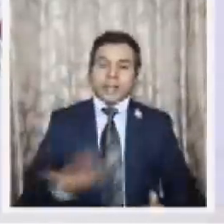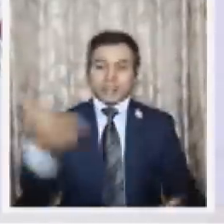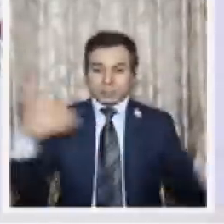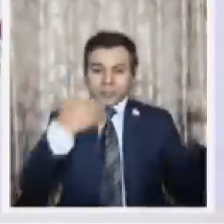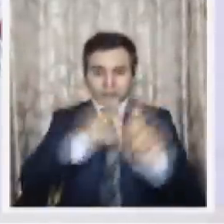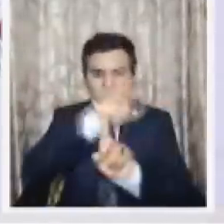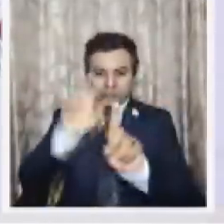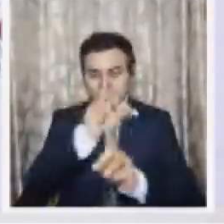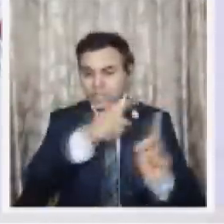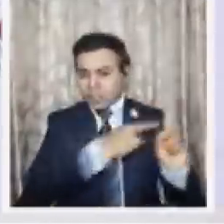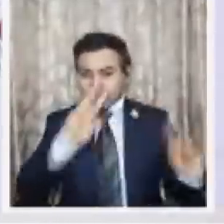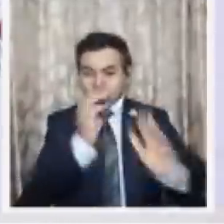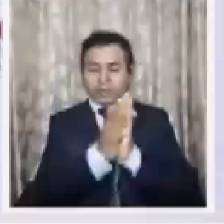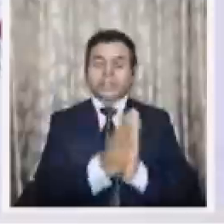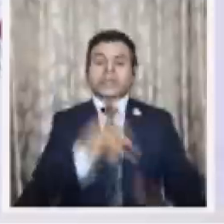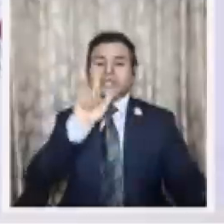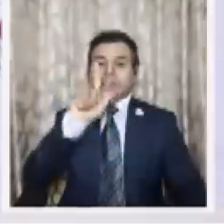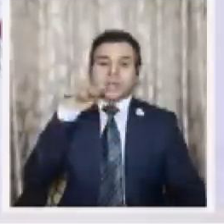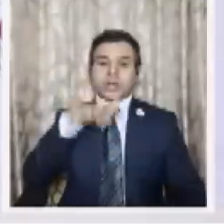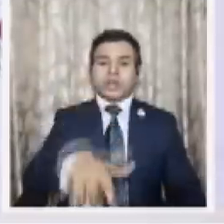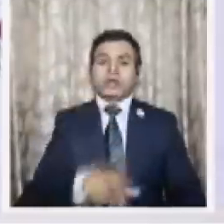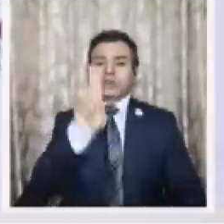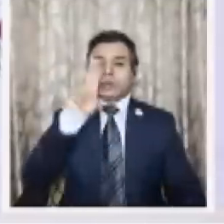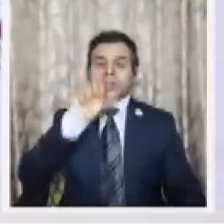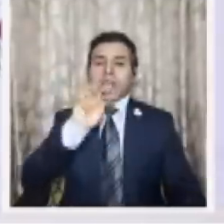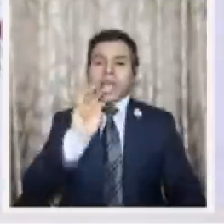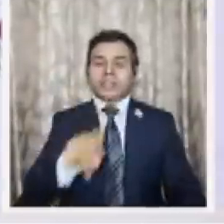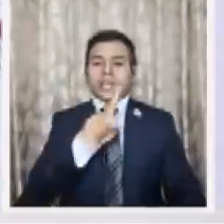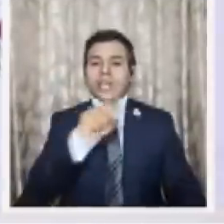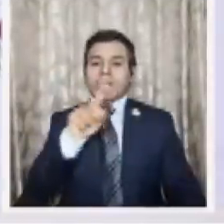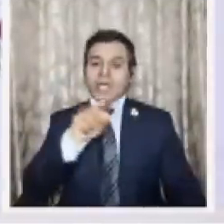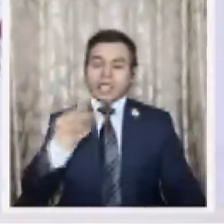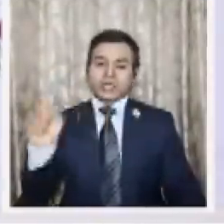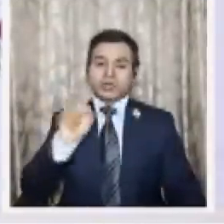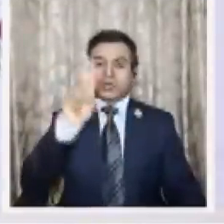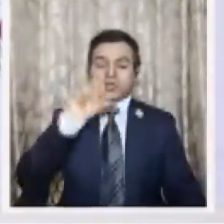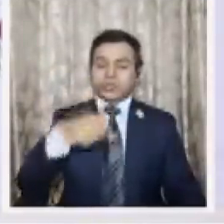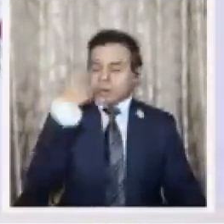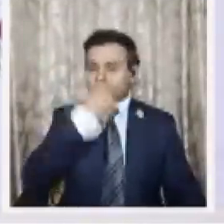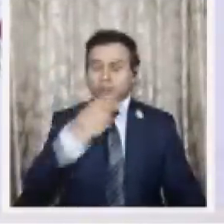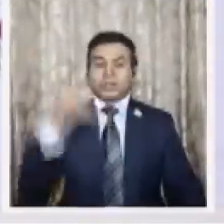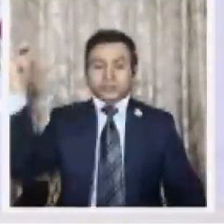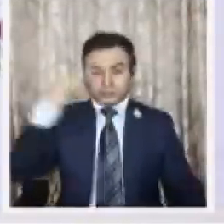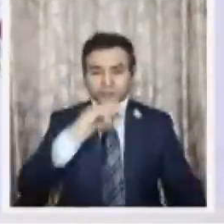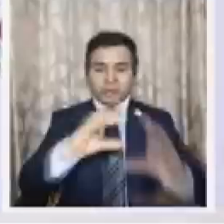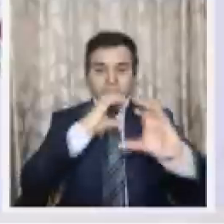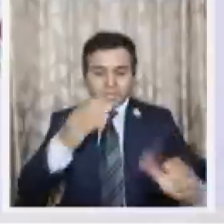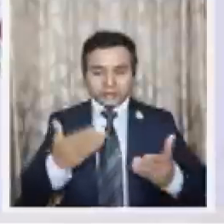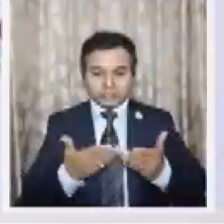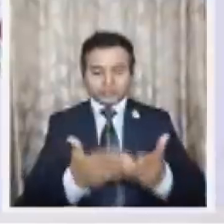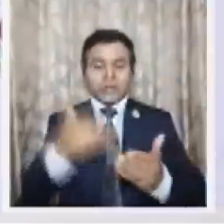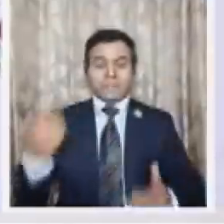7,29,129 জন। 3টি আন্তর্জাতিক বিমানবন্দর, সকল স্থলবন্দর এবং 2টি সমুদ্রবন্দর সহ ক্যান্টনমেন্ট রেল স্টেশন সহ।